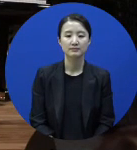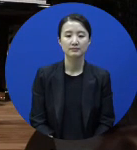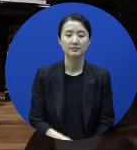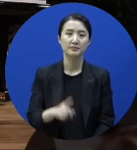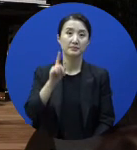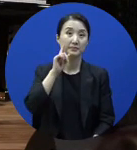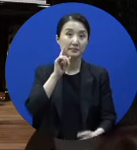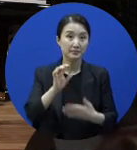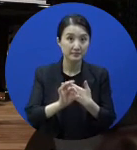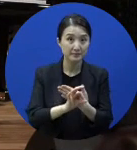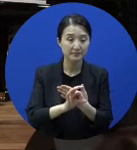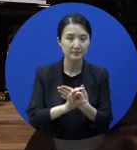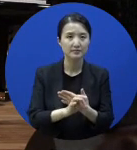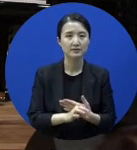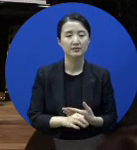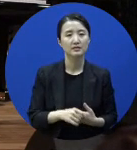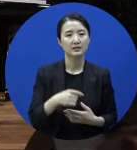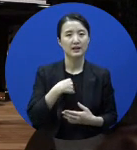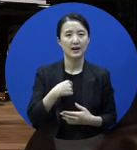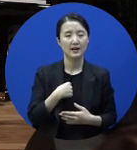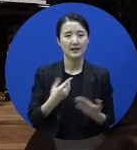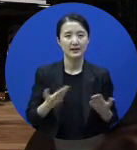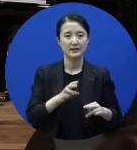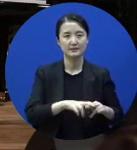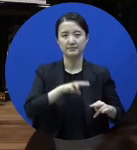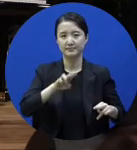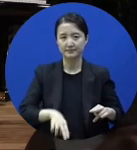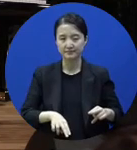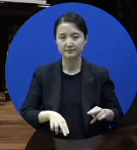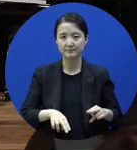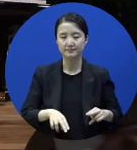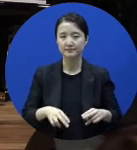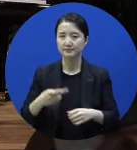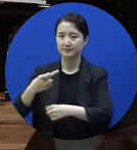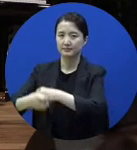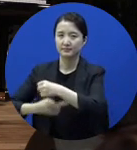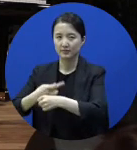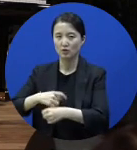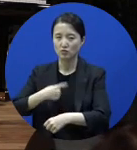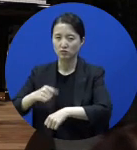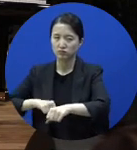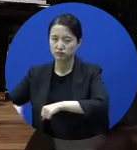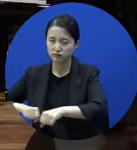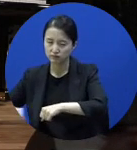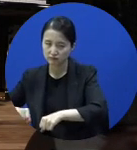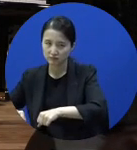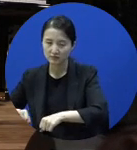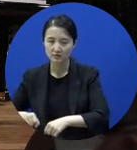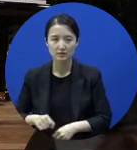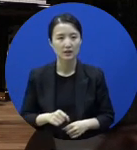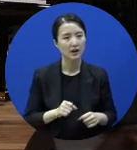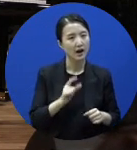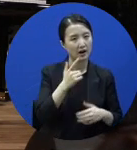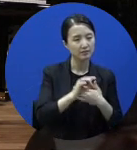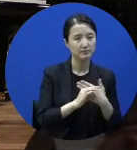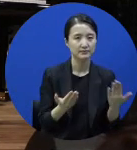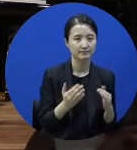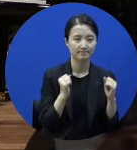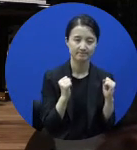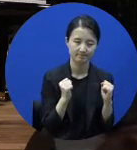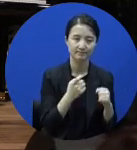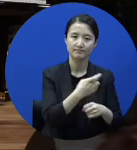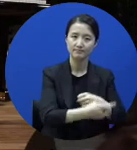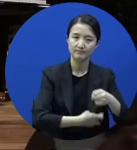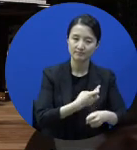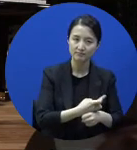직장에서 12년 정도 저 생활을 했다고 하는 것과 이 밖에서 나와서 생활하는 것들은 저만큼 많은 자기에게 필요한 일들, 자기가 하고 싶은